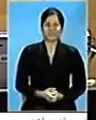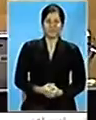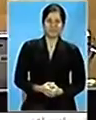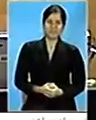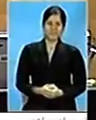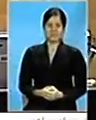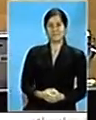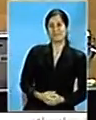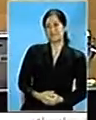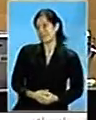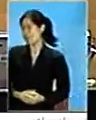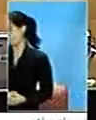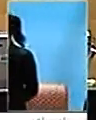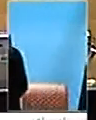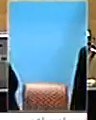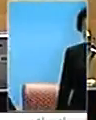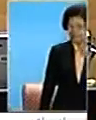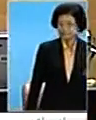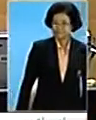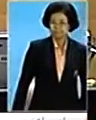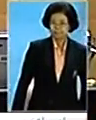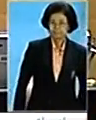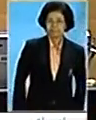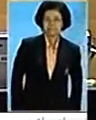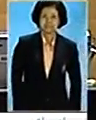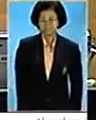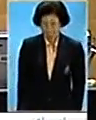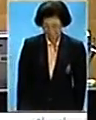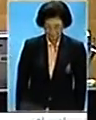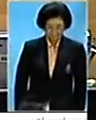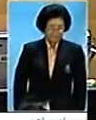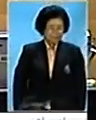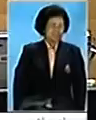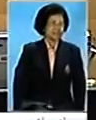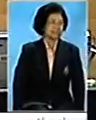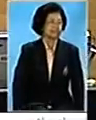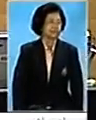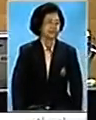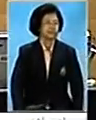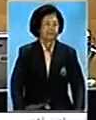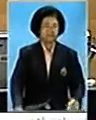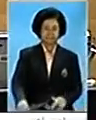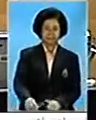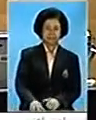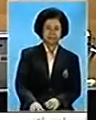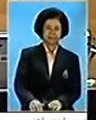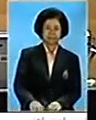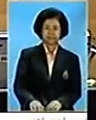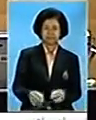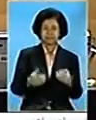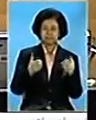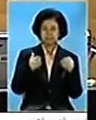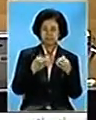ท่านคุณหมอเชิดชัยตันติศรินทร์คืออย่างนี้ท่านครับคุณหมอครับยังมีคณะรายง